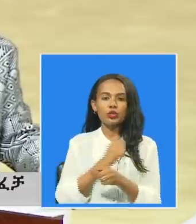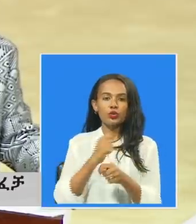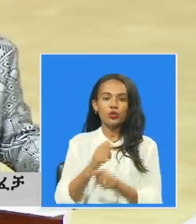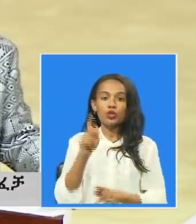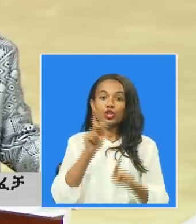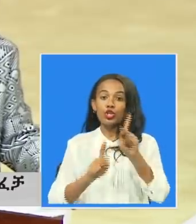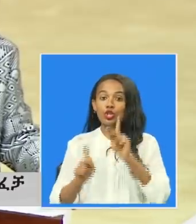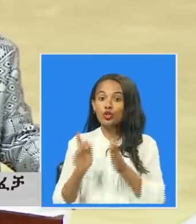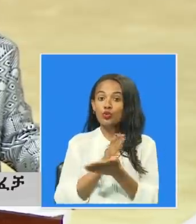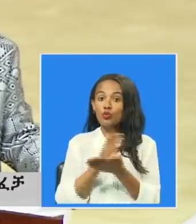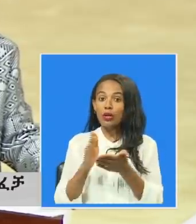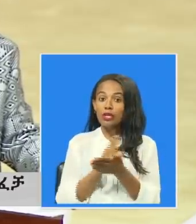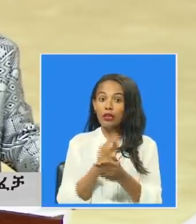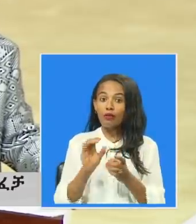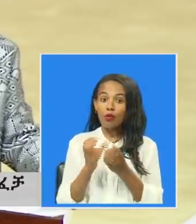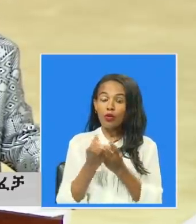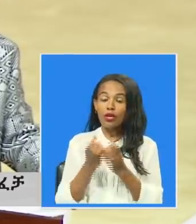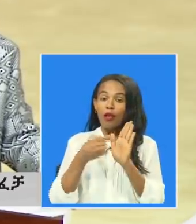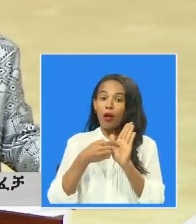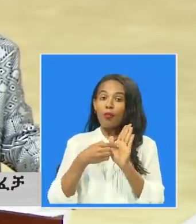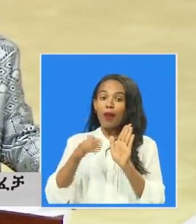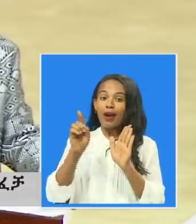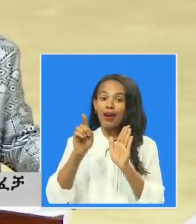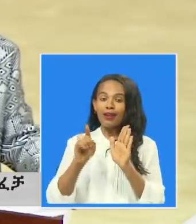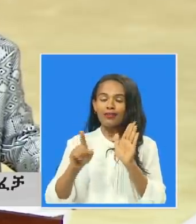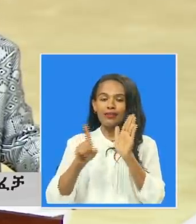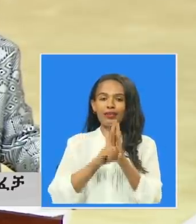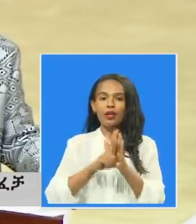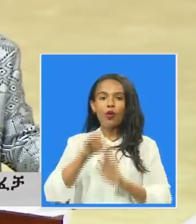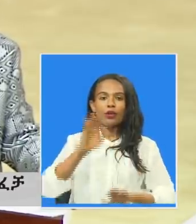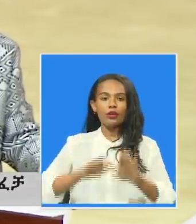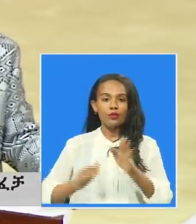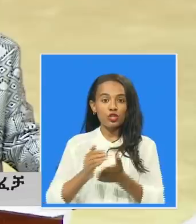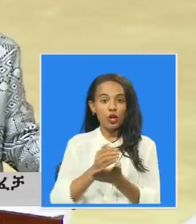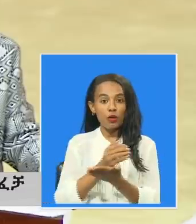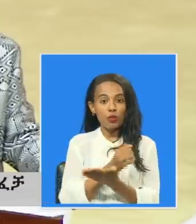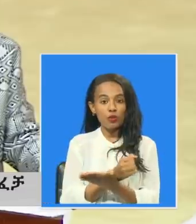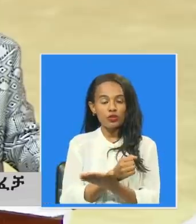ህዝቡን ባሳተፈ መልኩ ማጋለጥና ህጋዊ እርምጃ መውሰድ